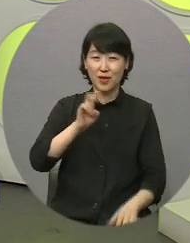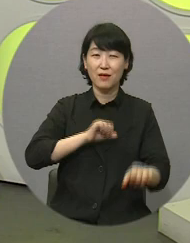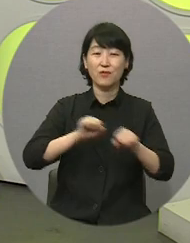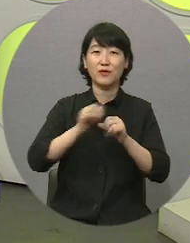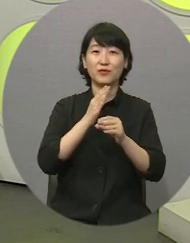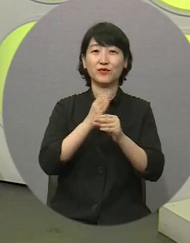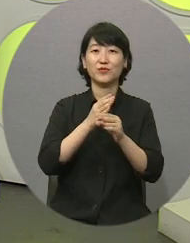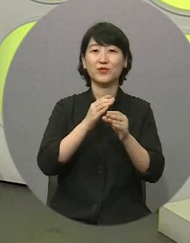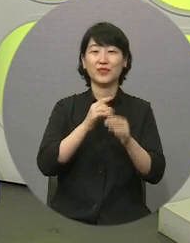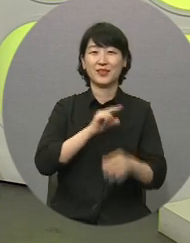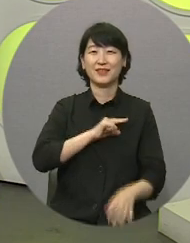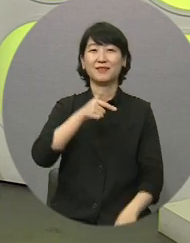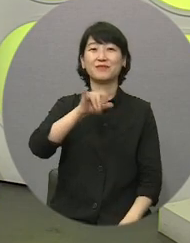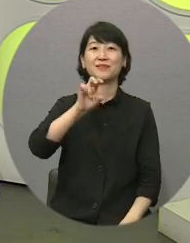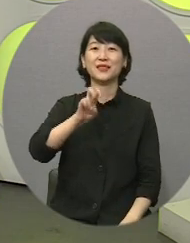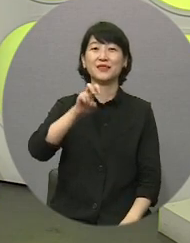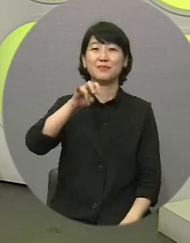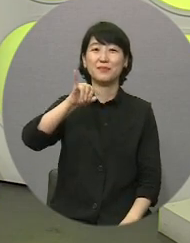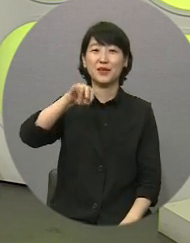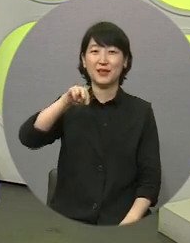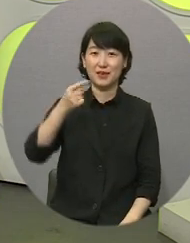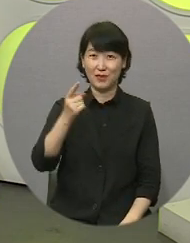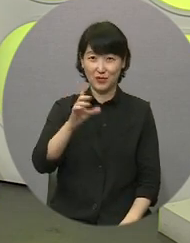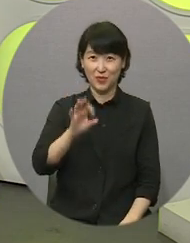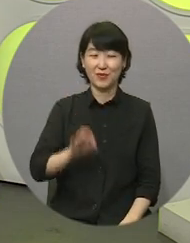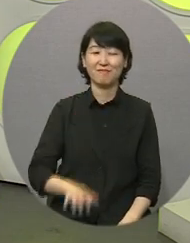김미성입니다. 와우, 반갑습니다. 와우.